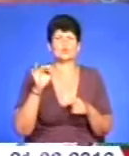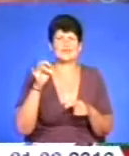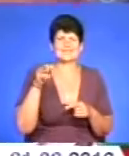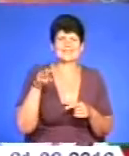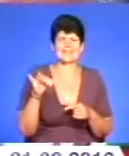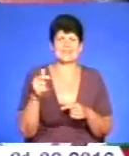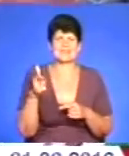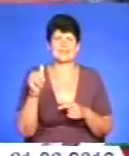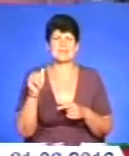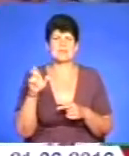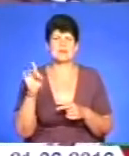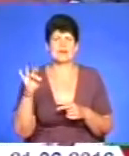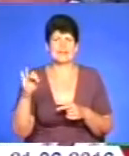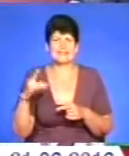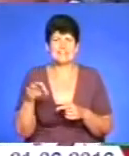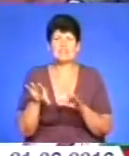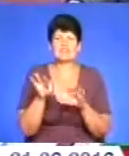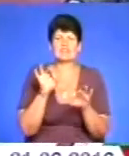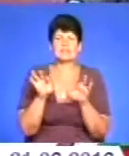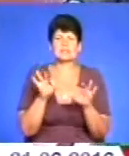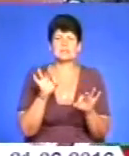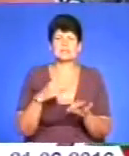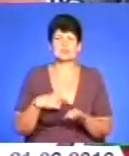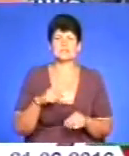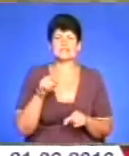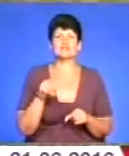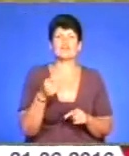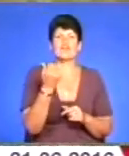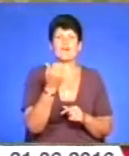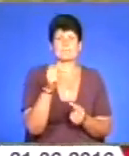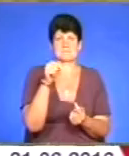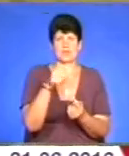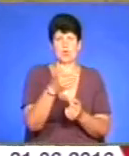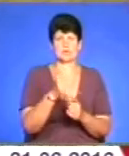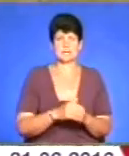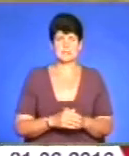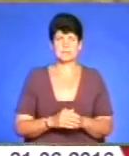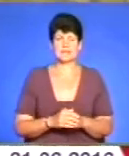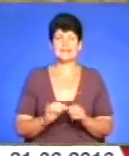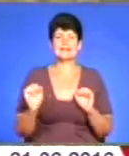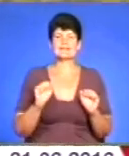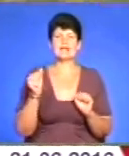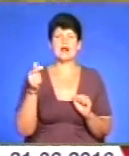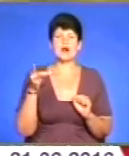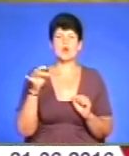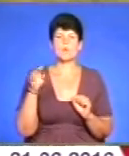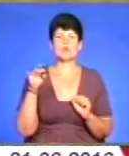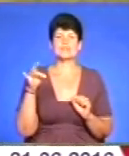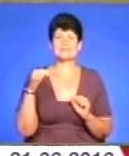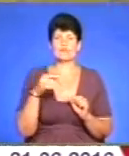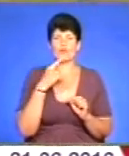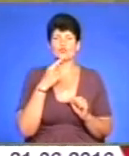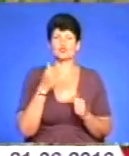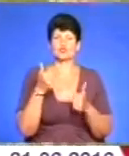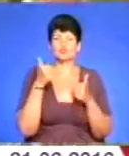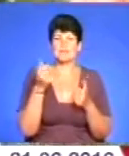гібриди і обрати для себе те, що саме вам підходить. Керівники «Агропродсервісу» наголошують, добре насіння – запорука